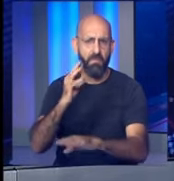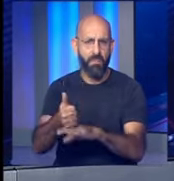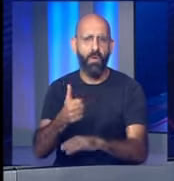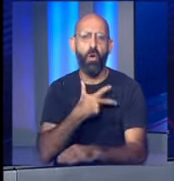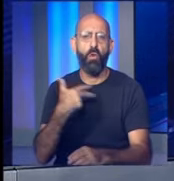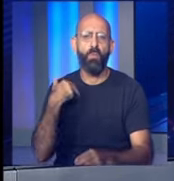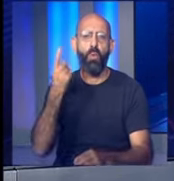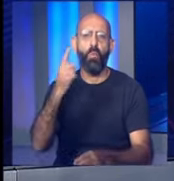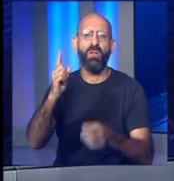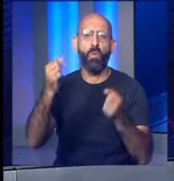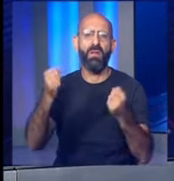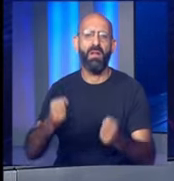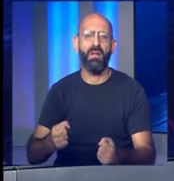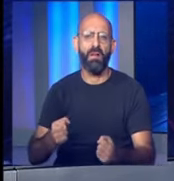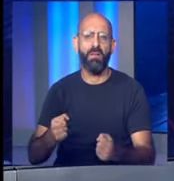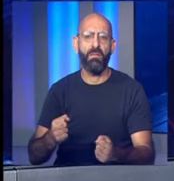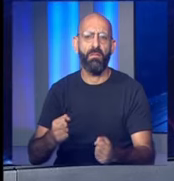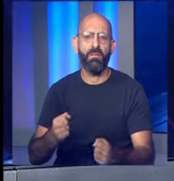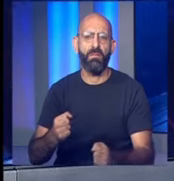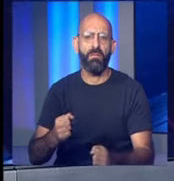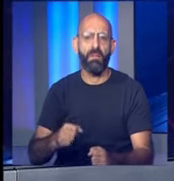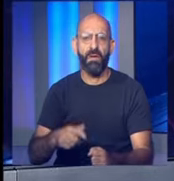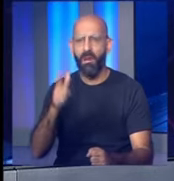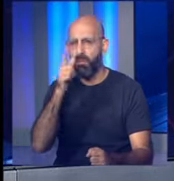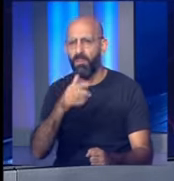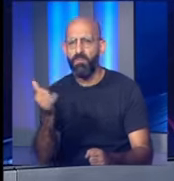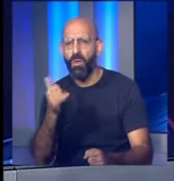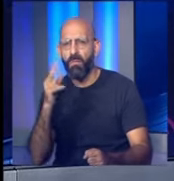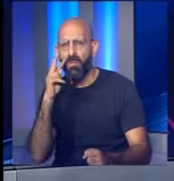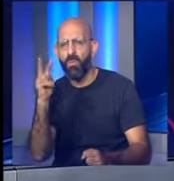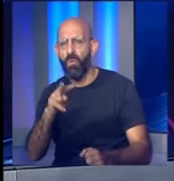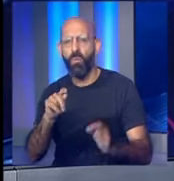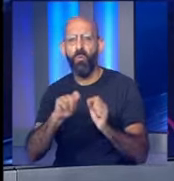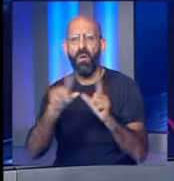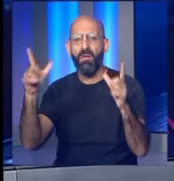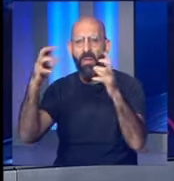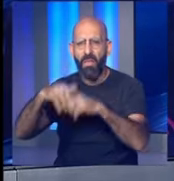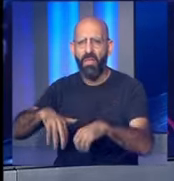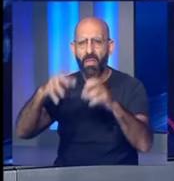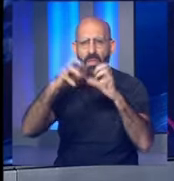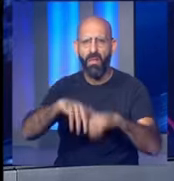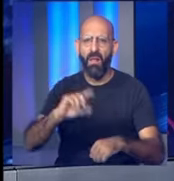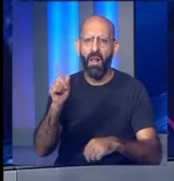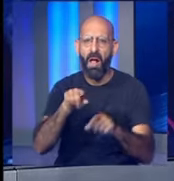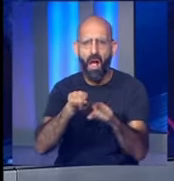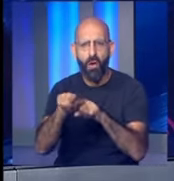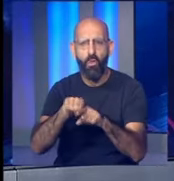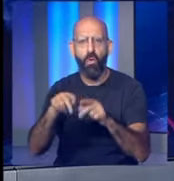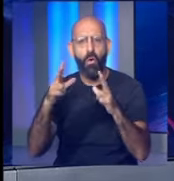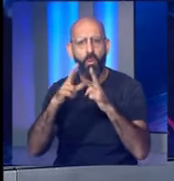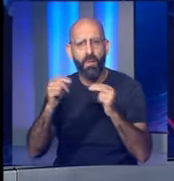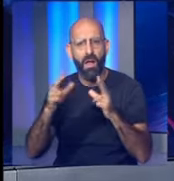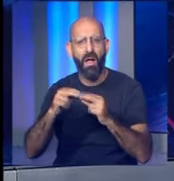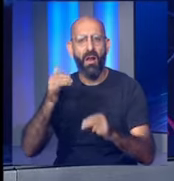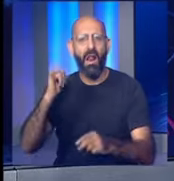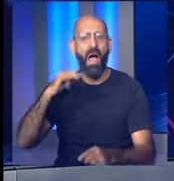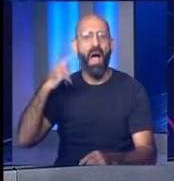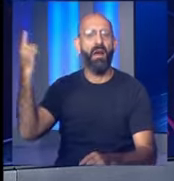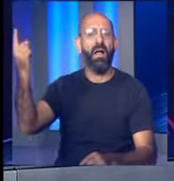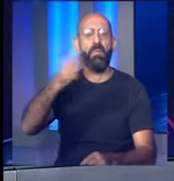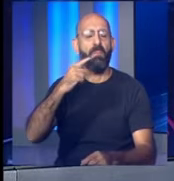بين اللبنانيين، ثم الشروع بتأليف حكومة وحدة وطنية تباشر عملية استنقاذ لبنان من